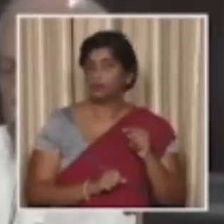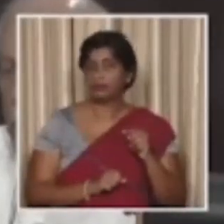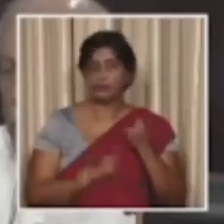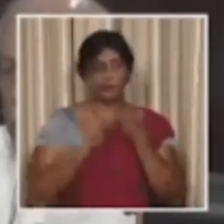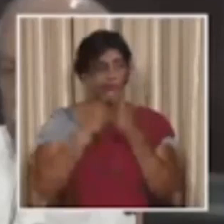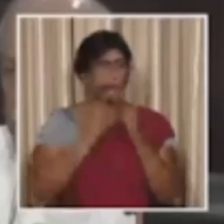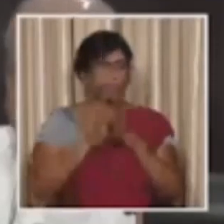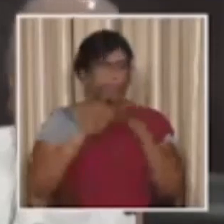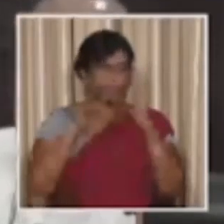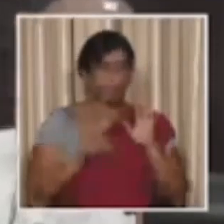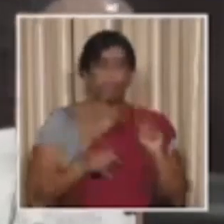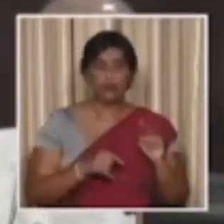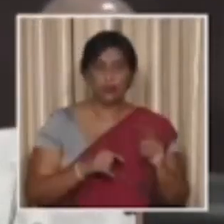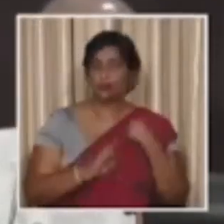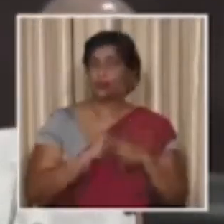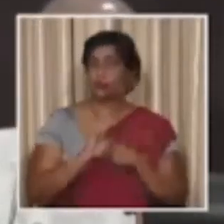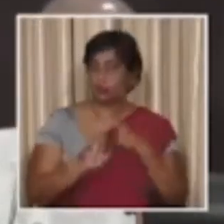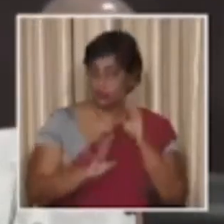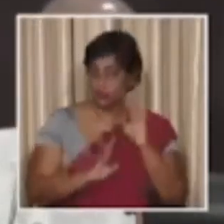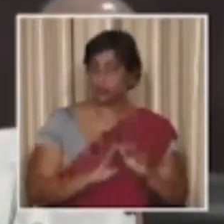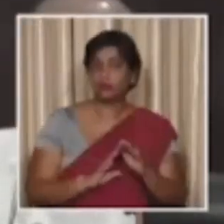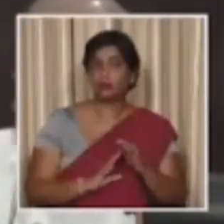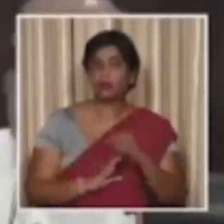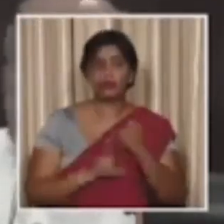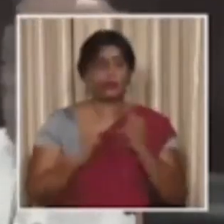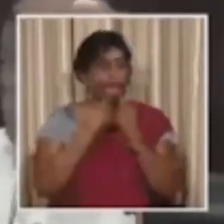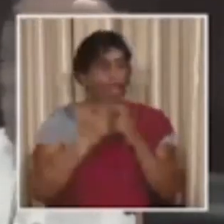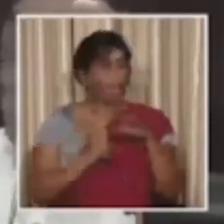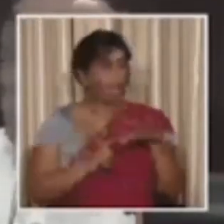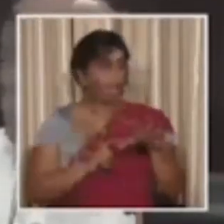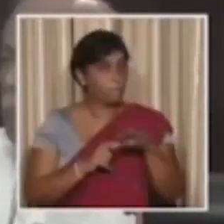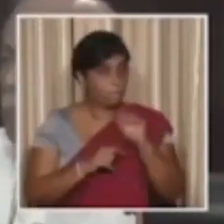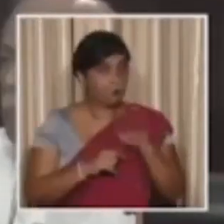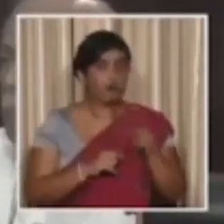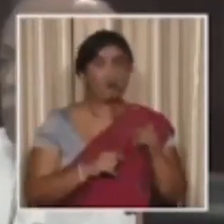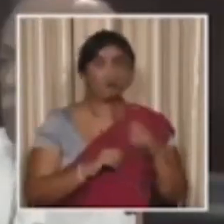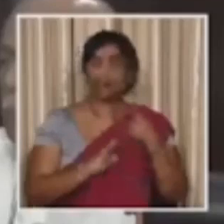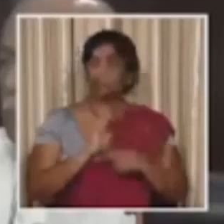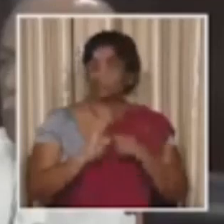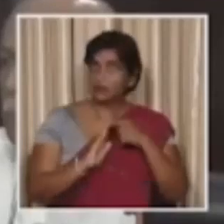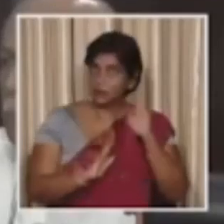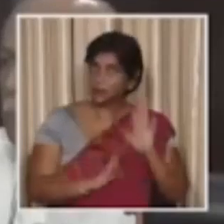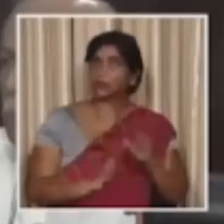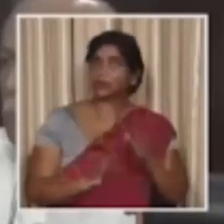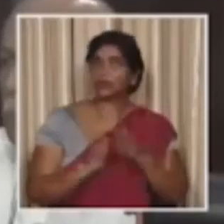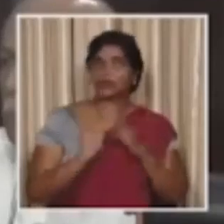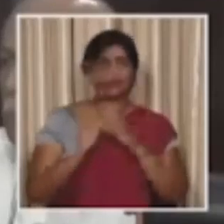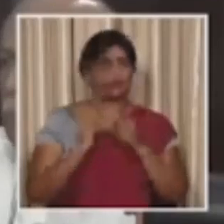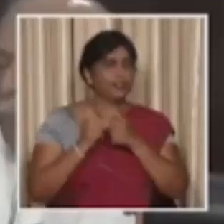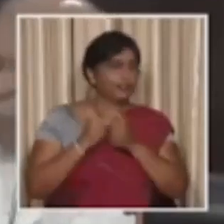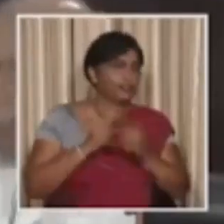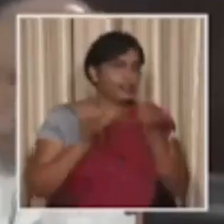විභවතාවයන් බොහෝමයක් ඇත. ශ්‍රී ලංකාවේ විභවතාවයන් ප්‍රයෝජනයට ගැනීම සඳහා ශ්‍රී ලංකාවේ දිශානීති